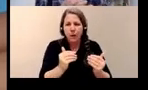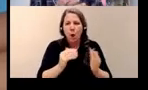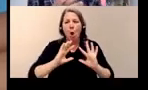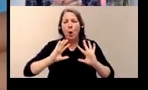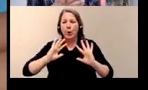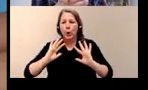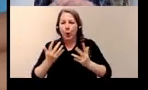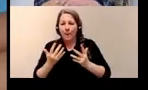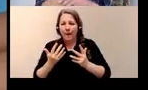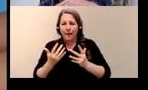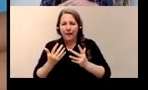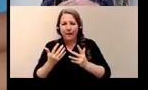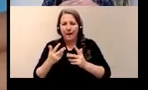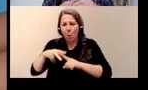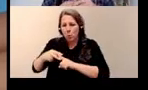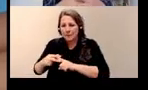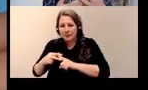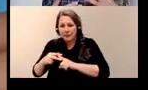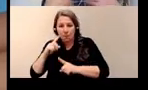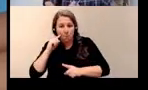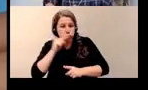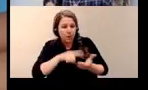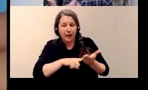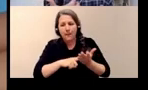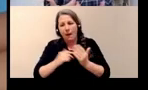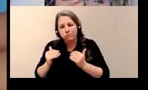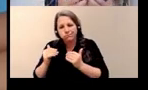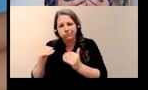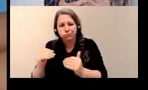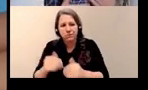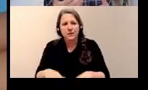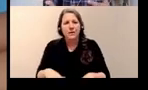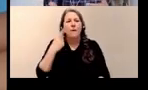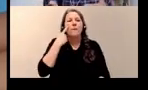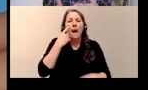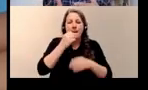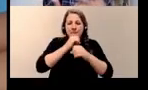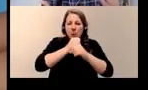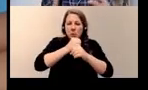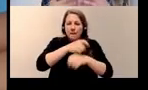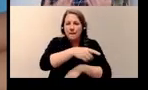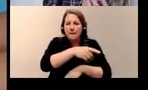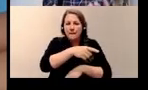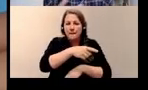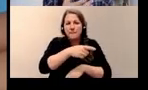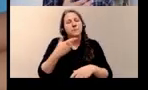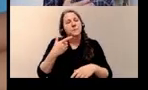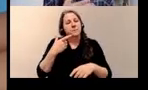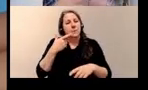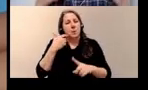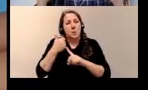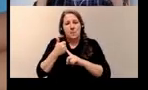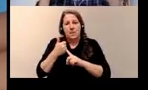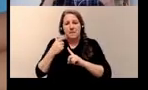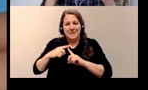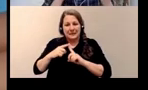d'un technicien qui a été amélioré par le technicien lui-même pour pouvoir justement répondre à ses besoins. Donc